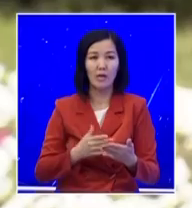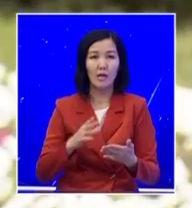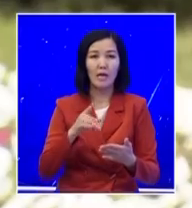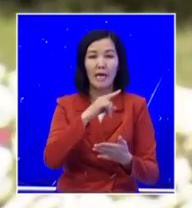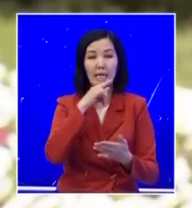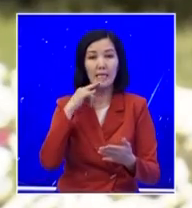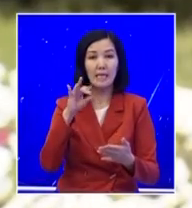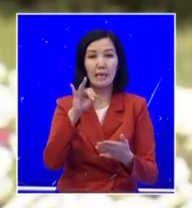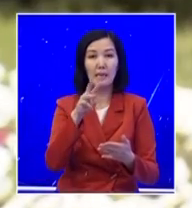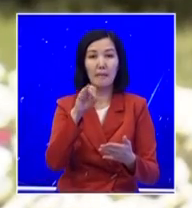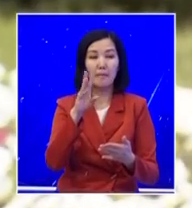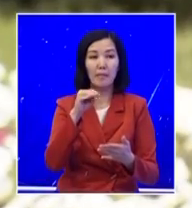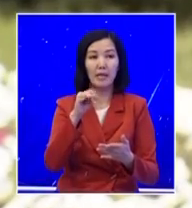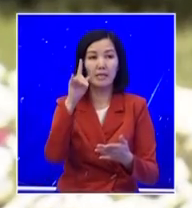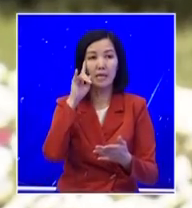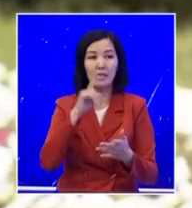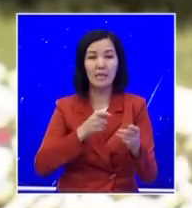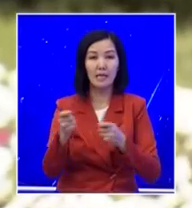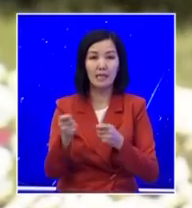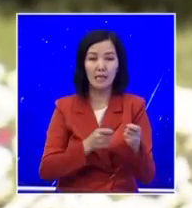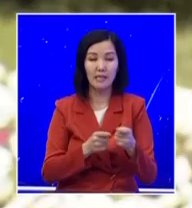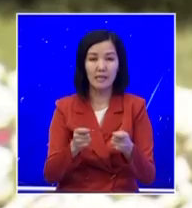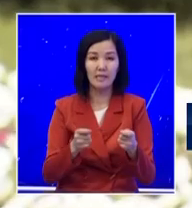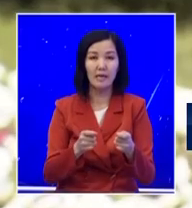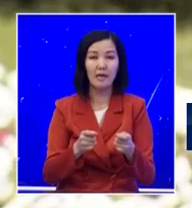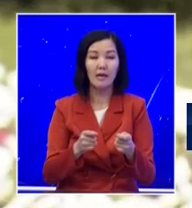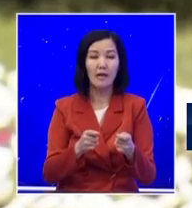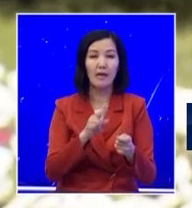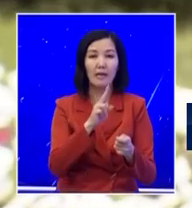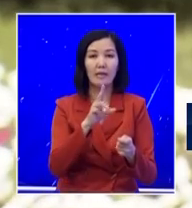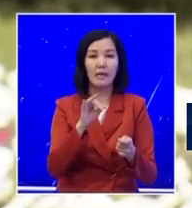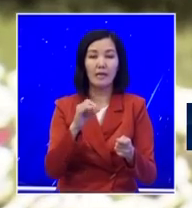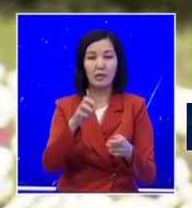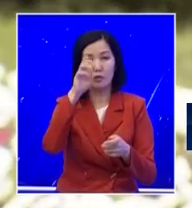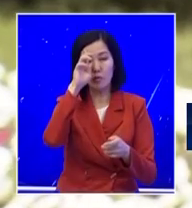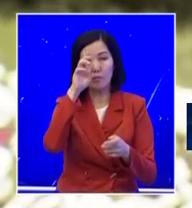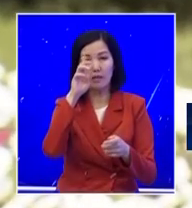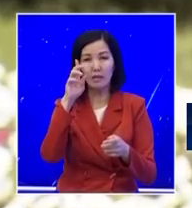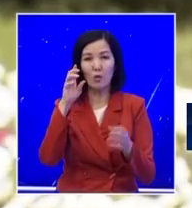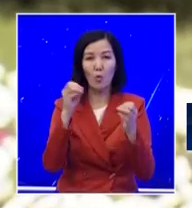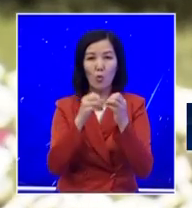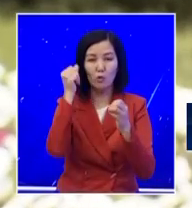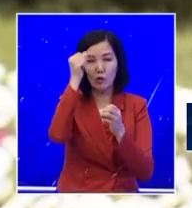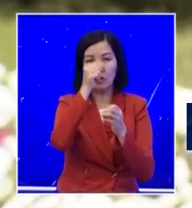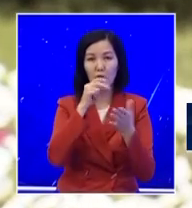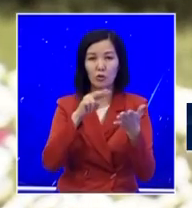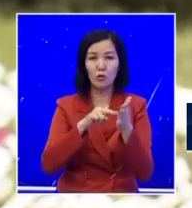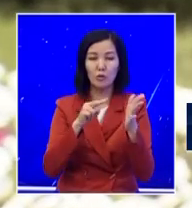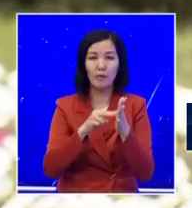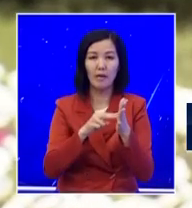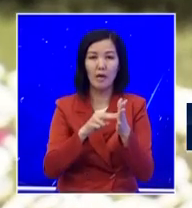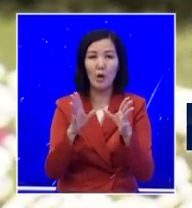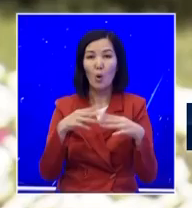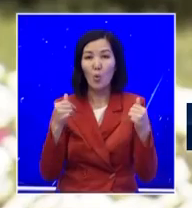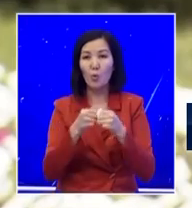сияқты Қазақстанда да, яғни кеңестік өкіметтің алғашқы 10 жылдығында осы келімсектердің